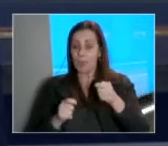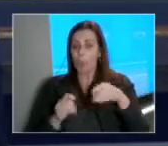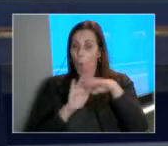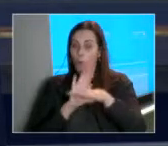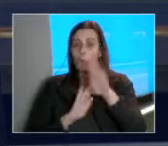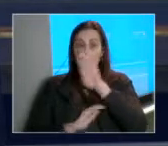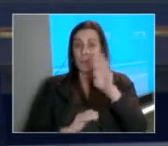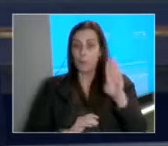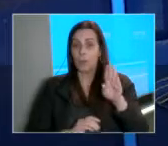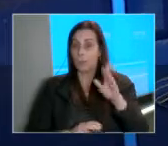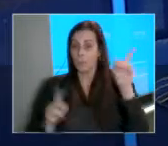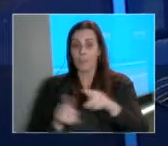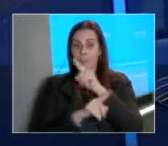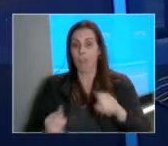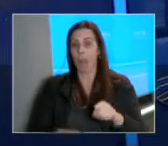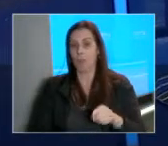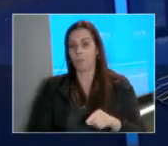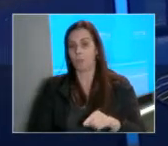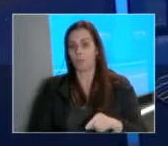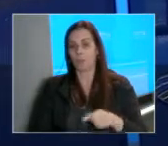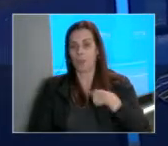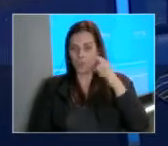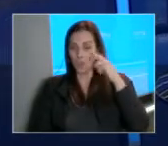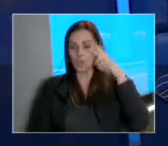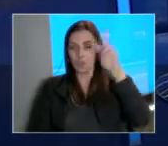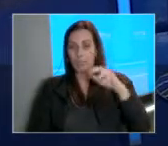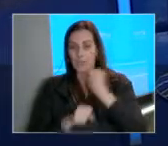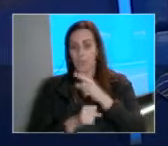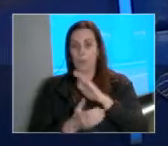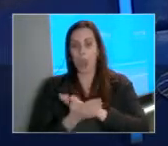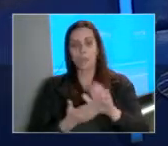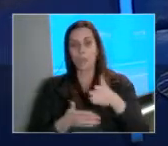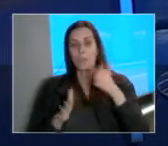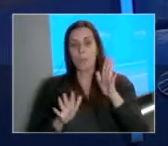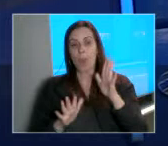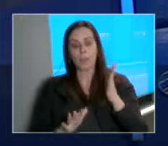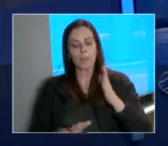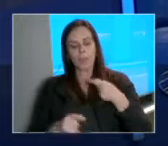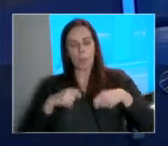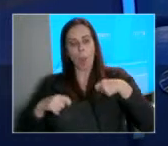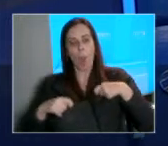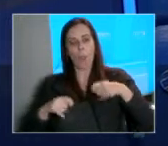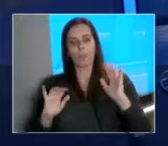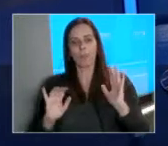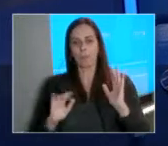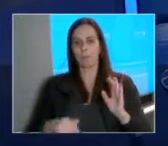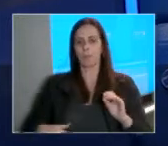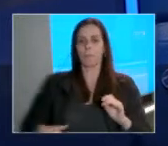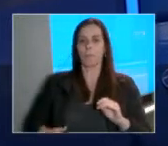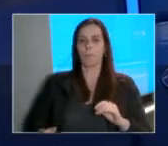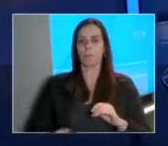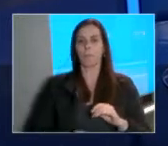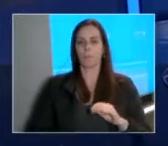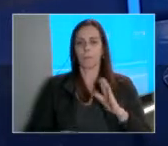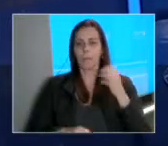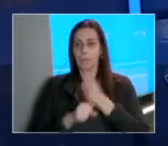חוקים שביבי נתניהו הוריד אותה ממנו. אני חושבת שהילד שקד עשתה את זה פשוט בצורה מאוד דיפלומטית ובדרך שלה. אולי נדבר.